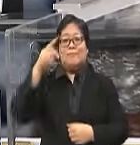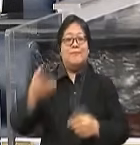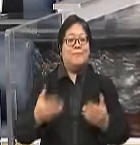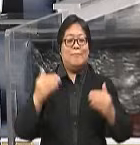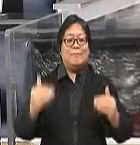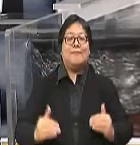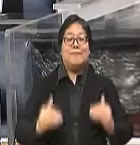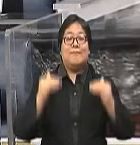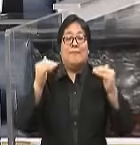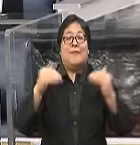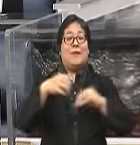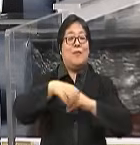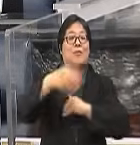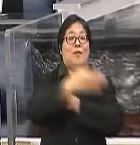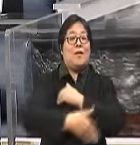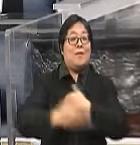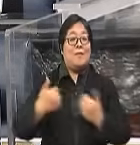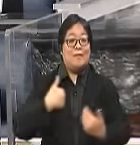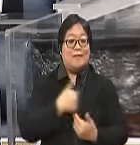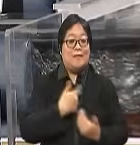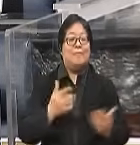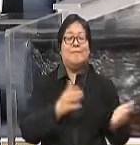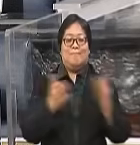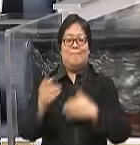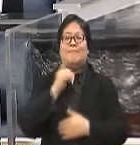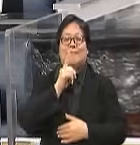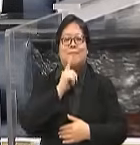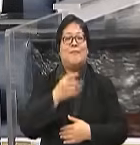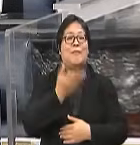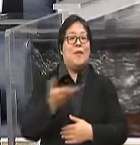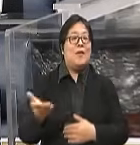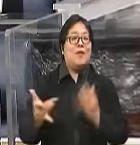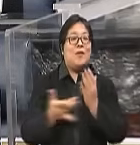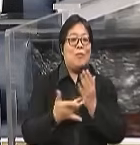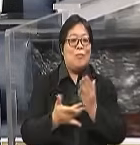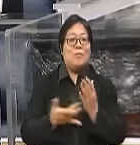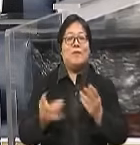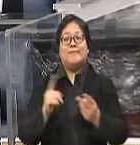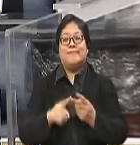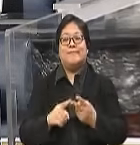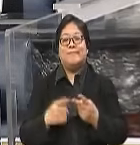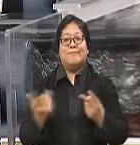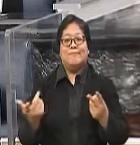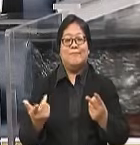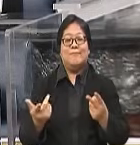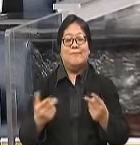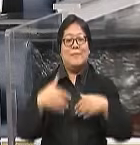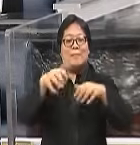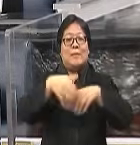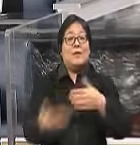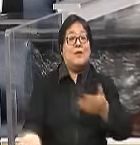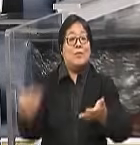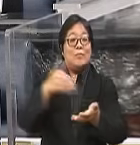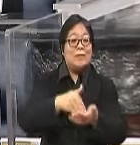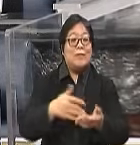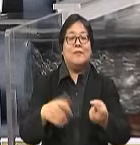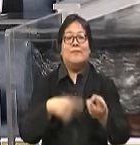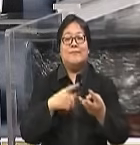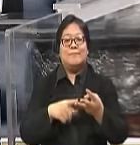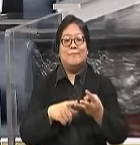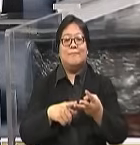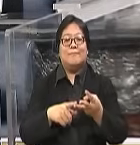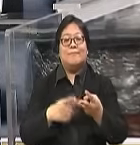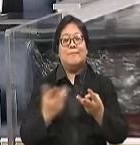meningkatkan lagi ekspor negara kita selain padi itu sudah tentu traveler teknologi pada peka lewat dengan aman smule dan